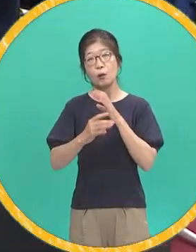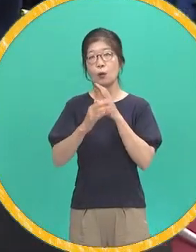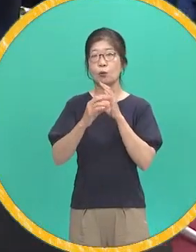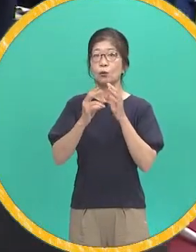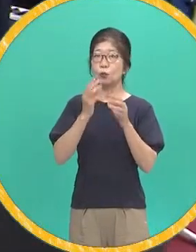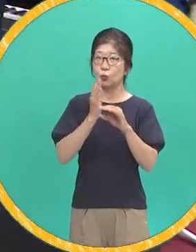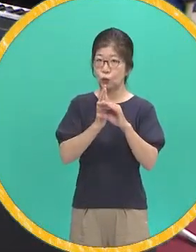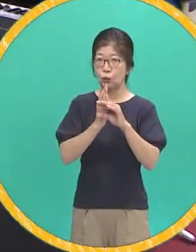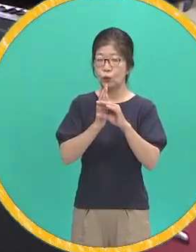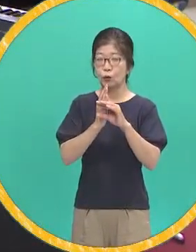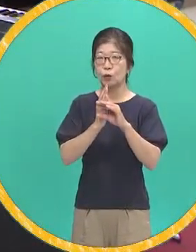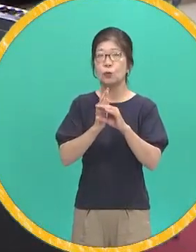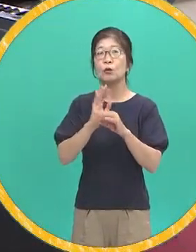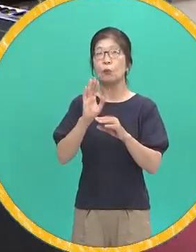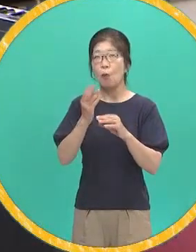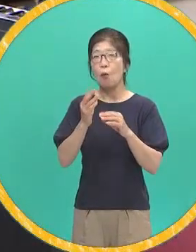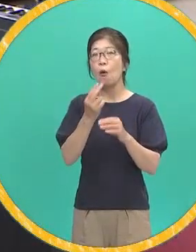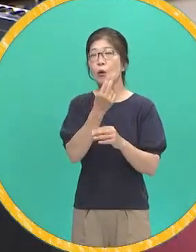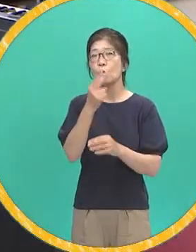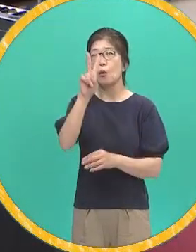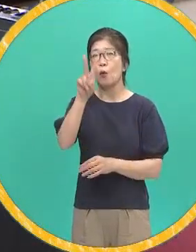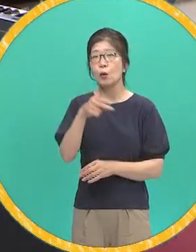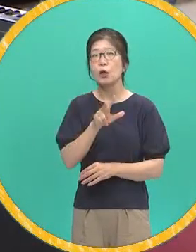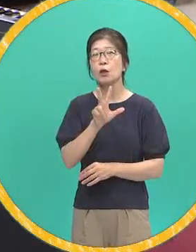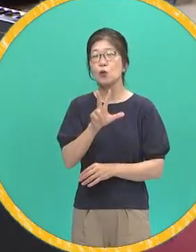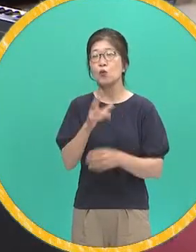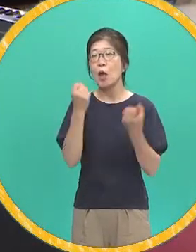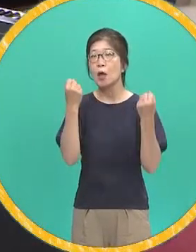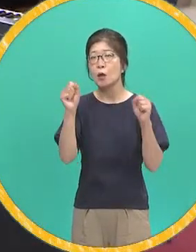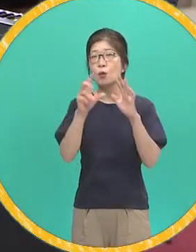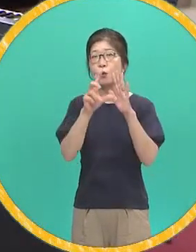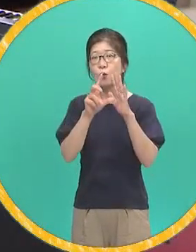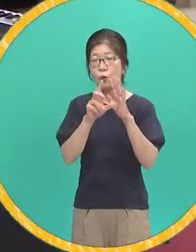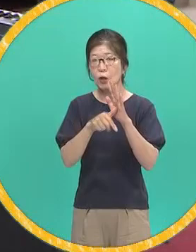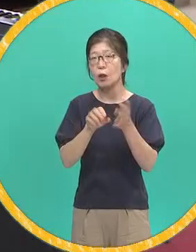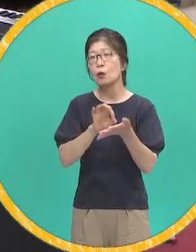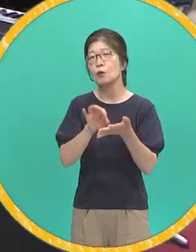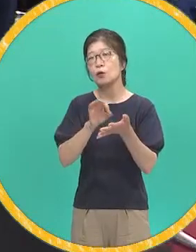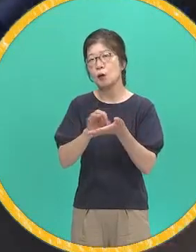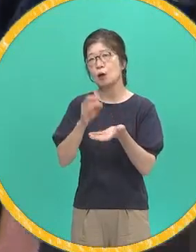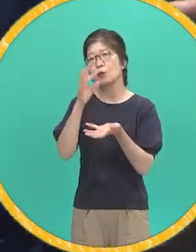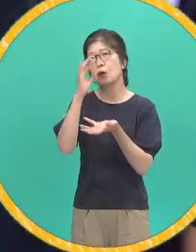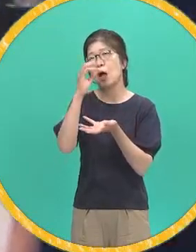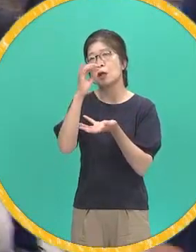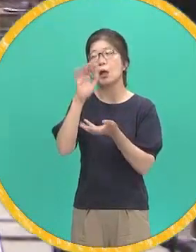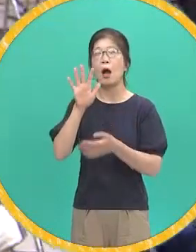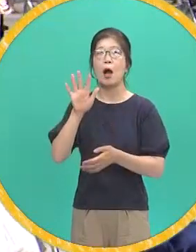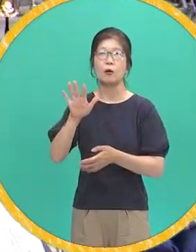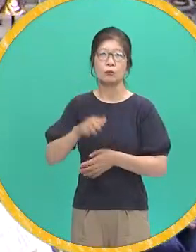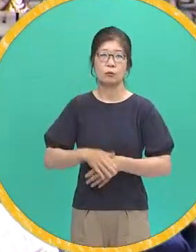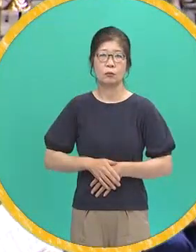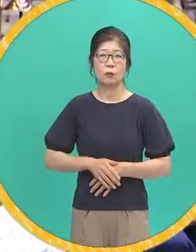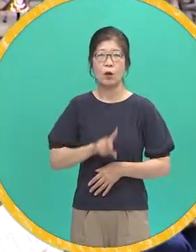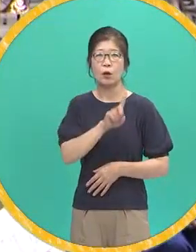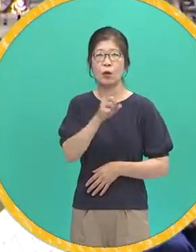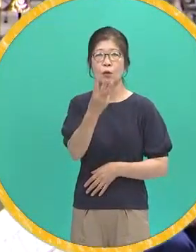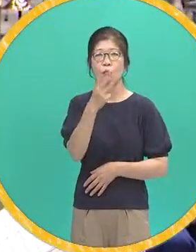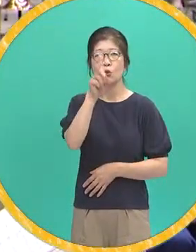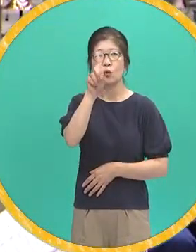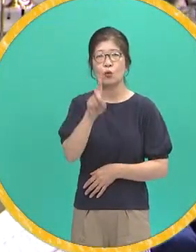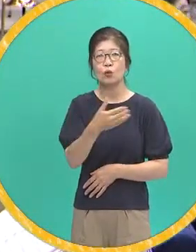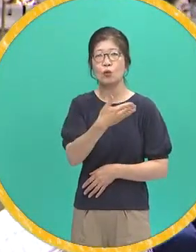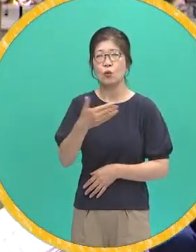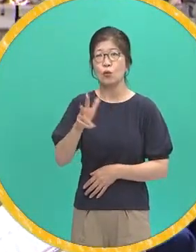もドリル演技をする時はビューグルという楽器を使っておりますちょっと